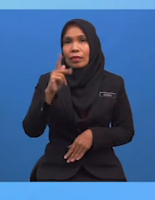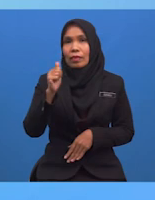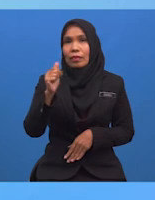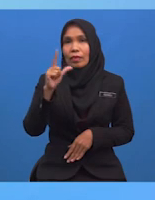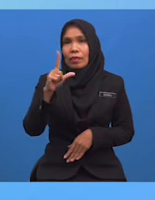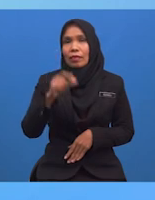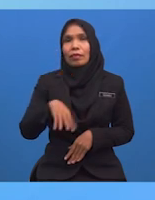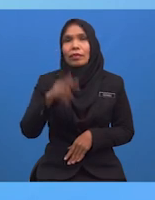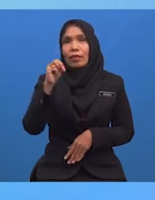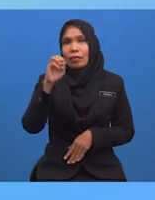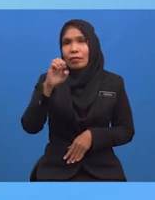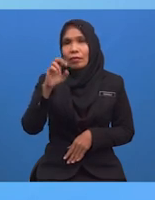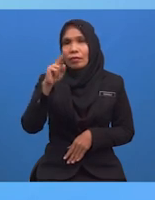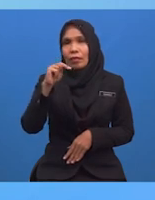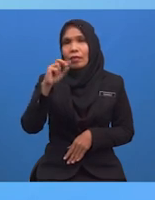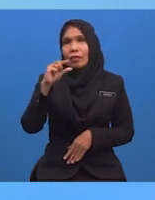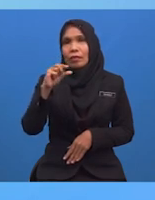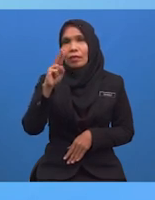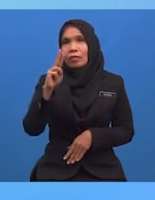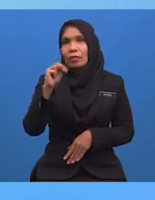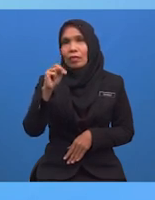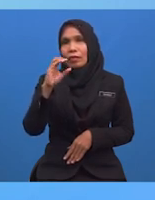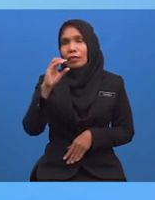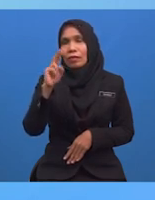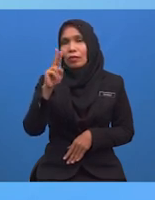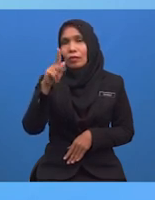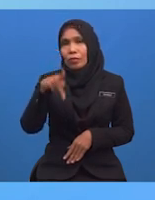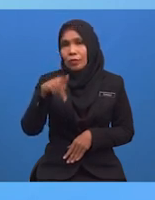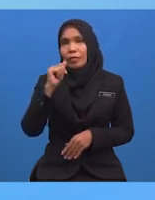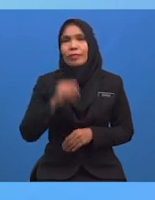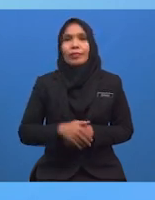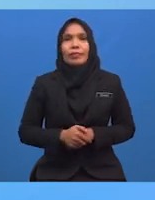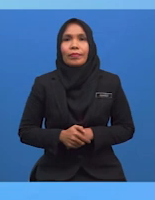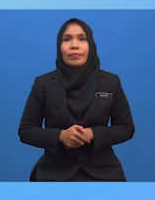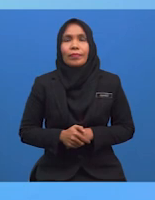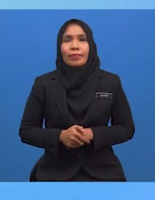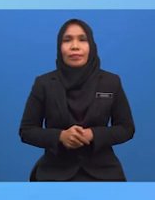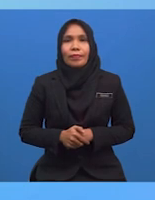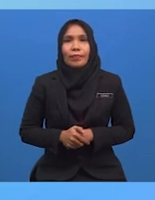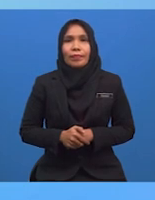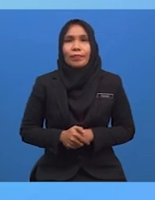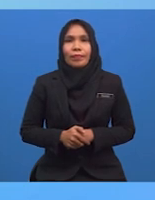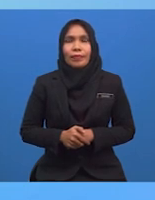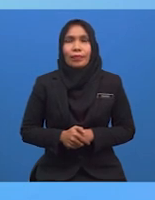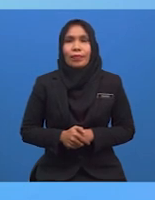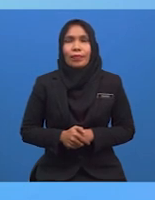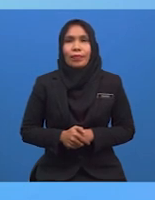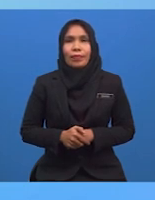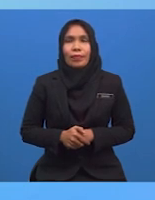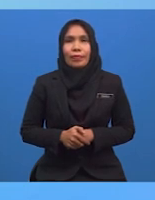perbelanjaan kerajaan atau menaikkan cukai atau melaksanakan kedua-duanya